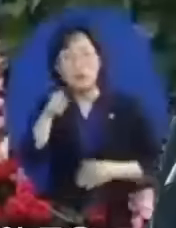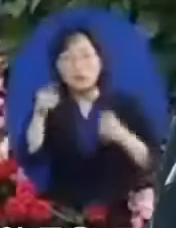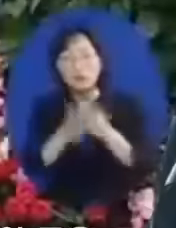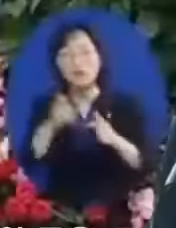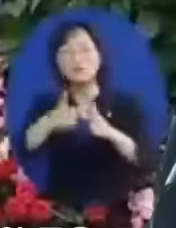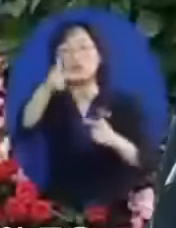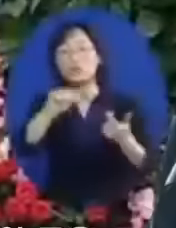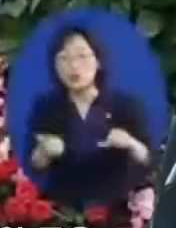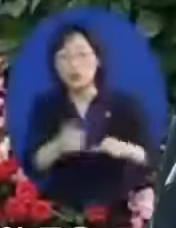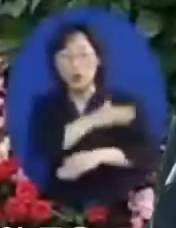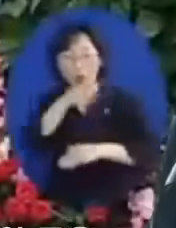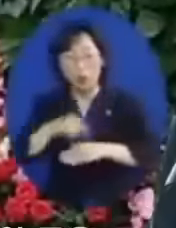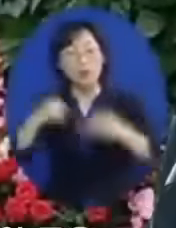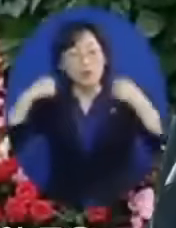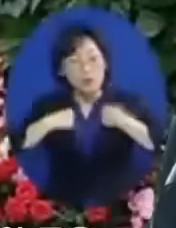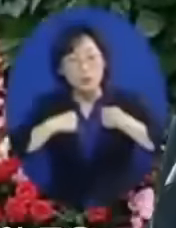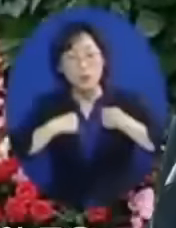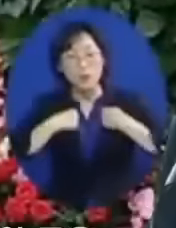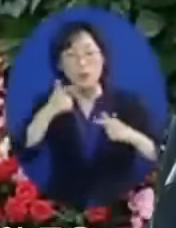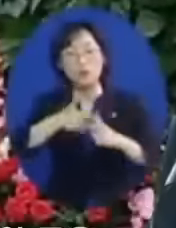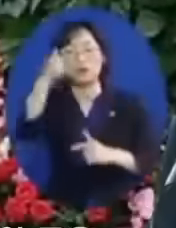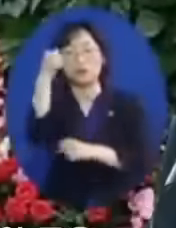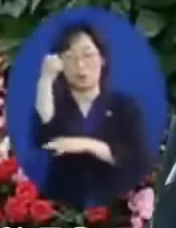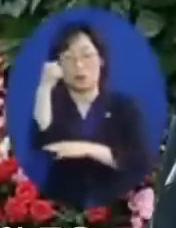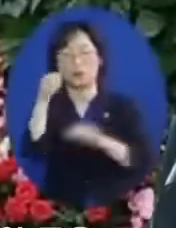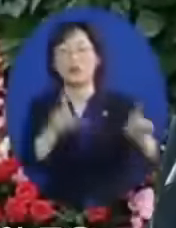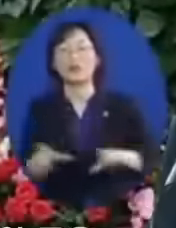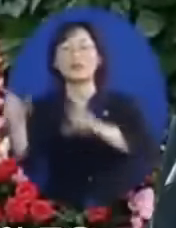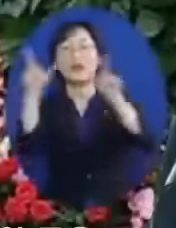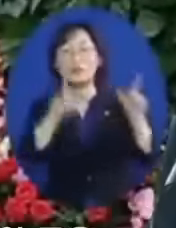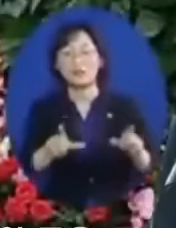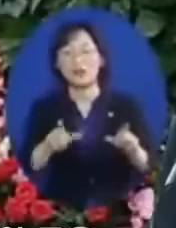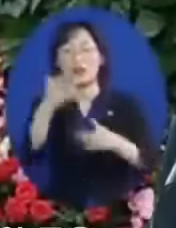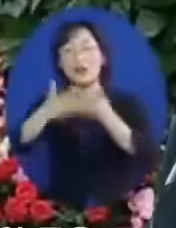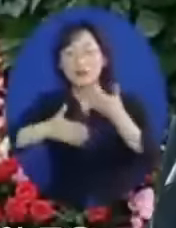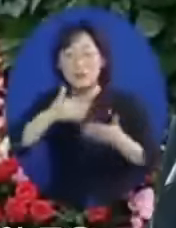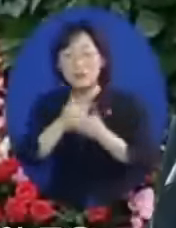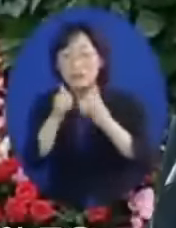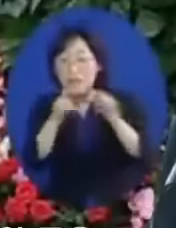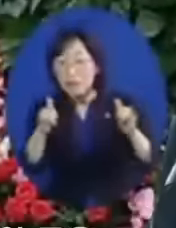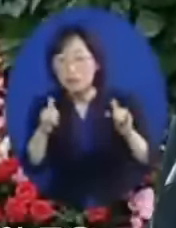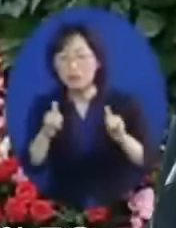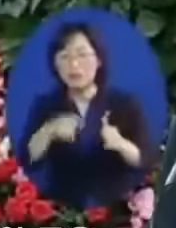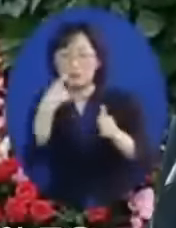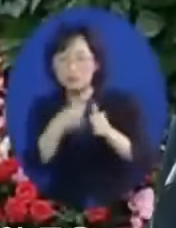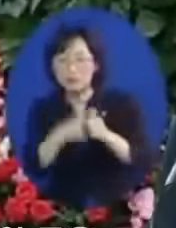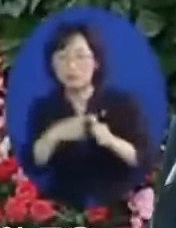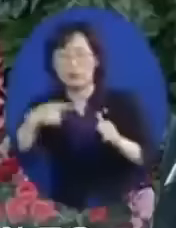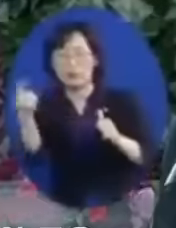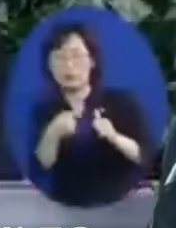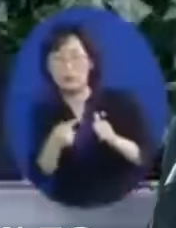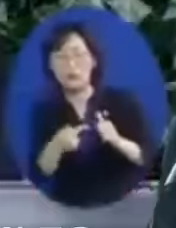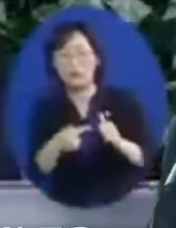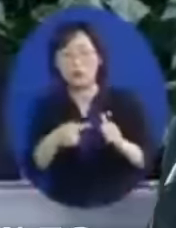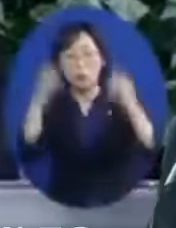예수의 죽음을 몸에 걸머지고 예수 중심으로 살면서 사람들에게 핍박도 당하고 손가락질도 당하고 고난을 당하나